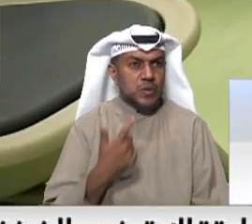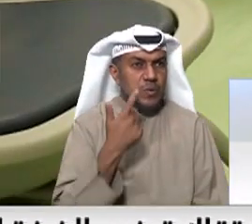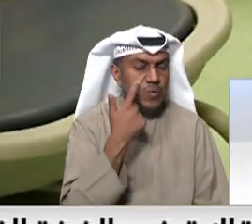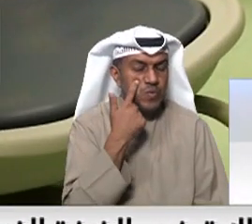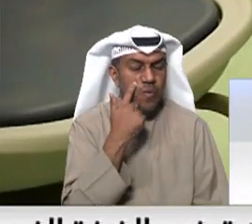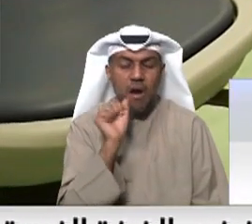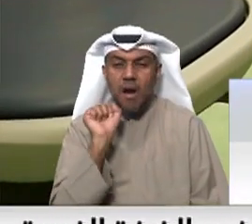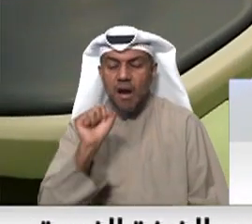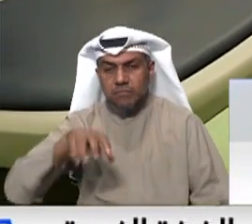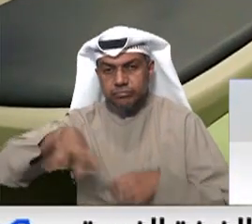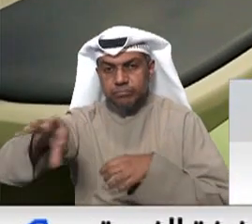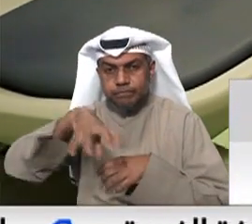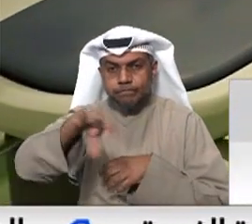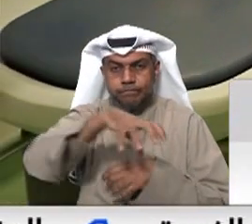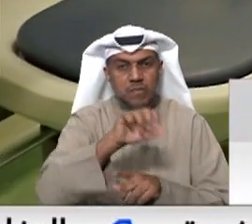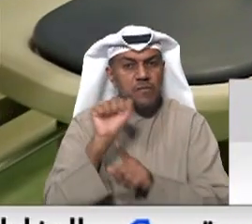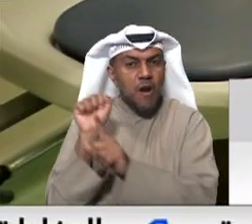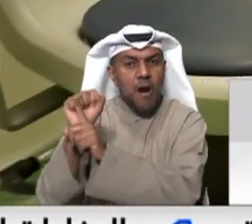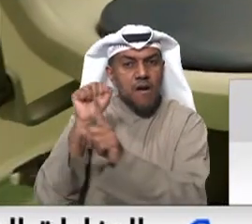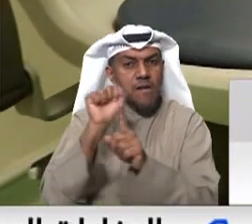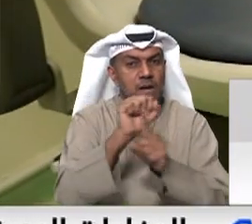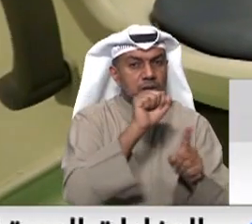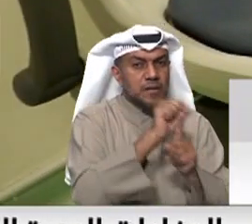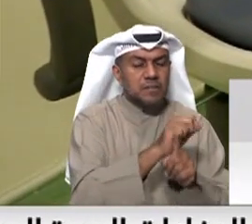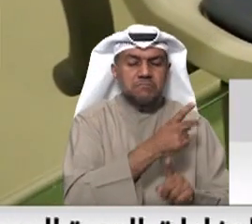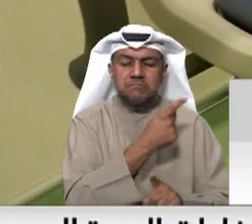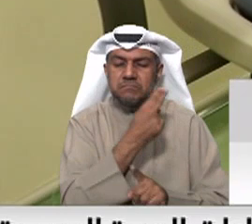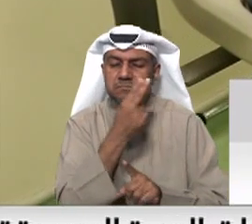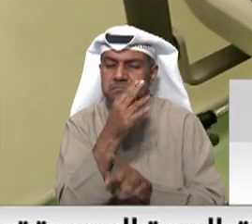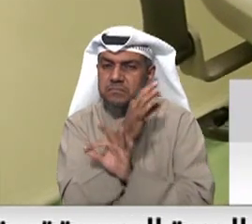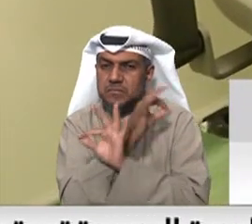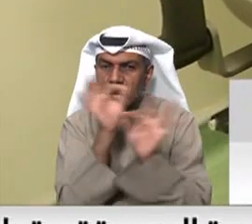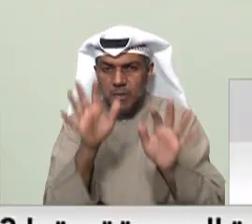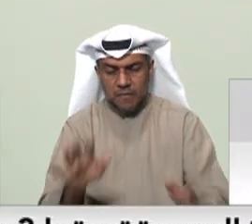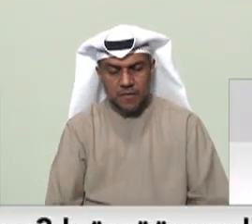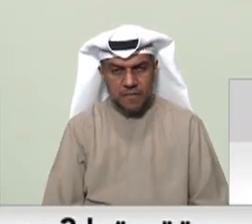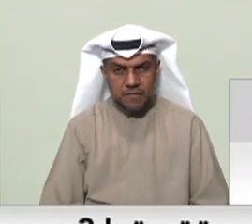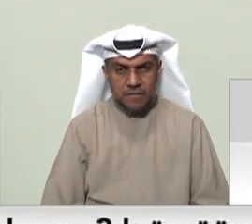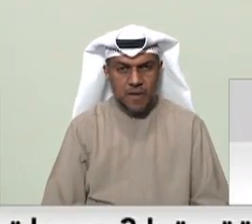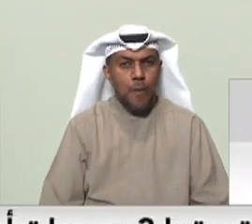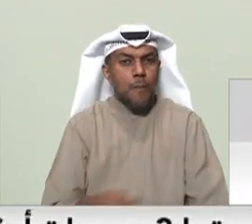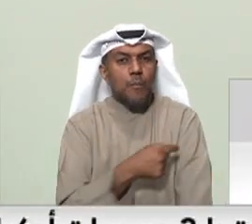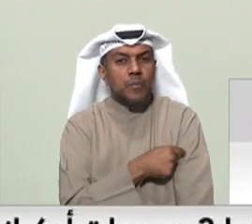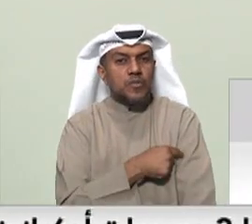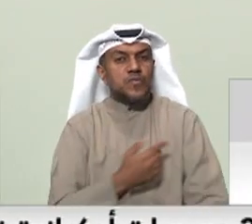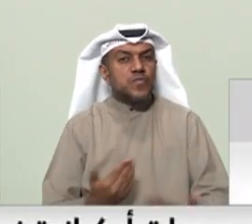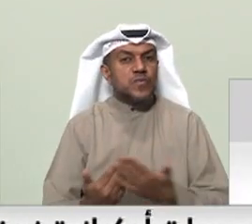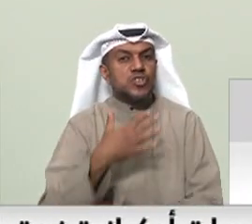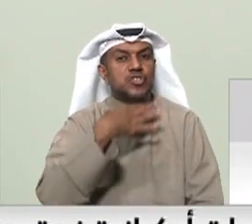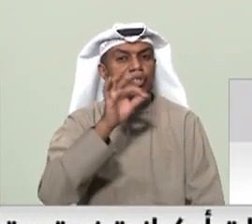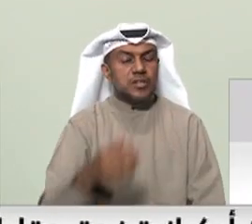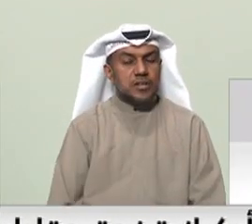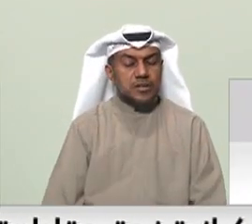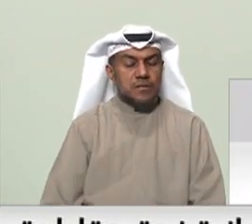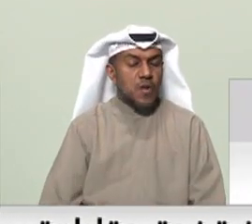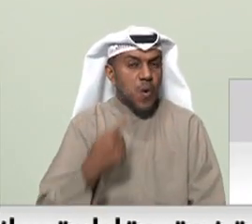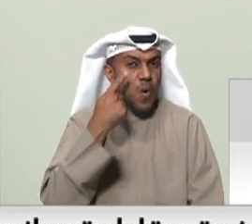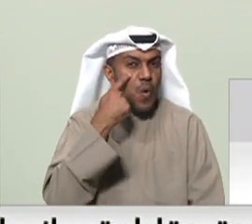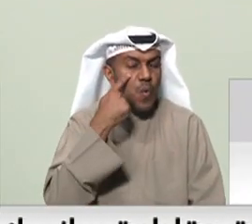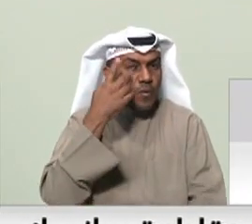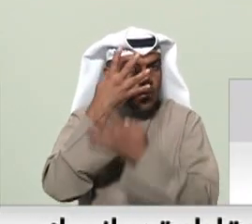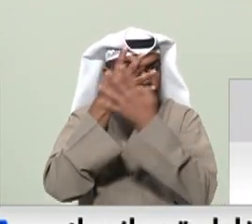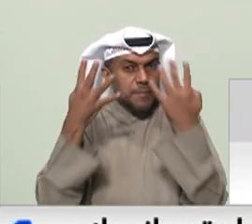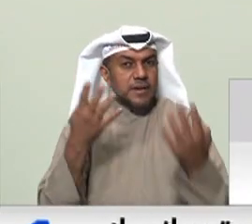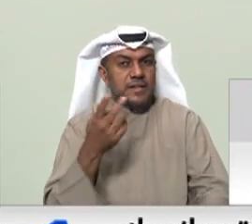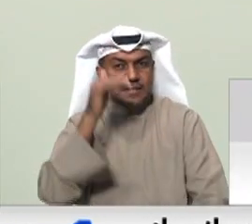العيادات التخصصية في مستشفى الفروانية تشمل جميع التخصصات، عندنا مثلا عيادات شبكية، عيادات قرنية،